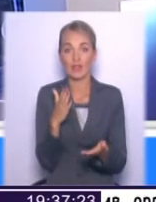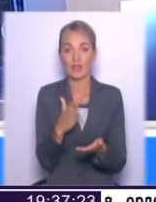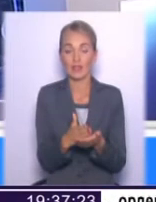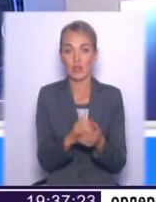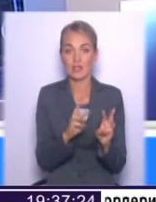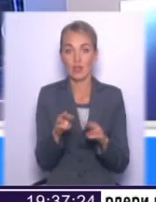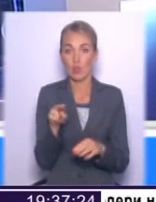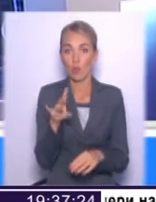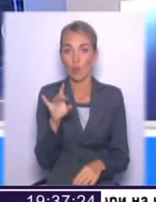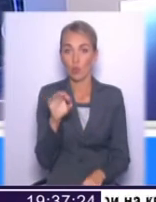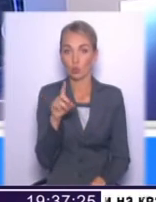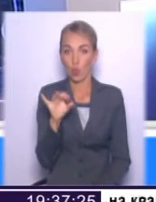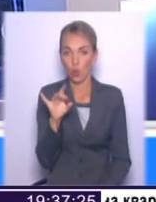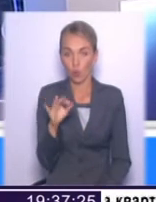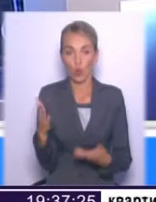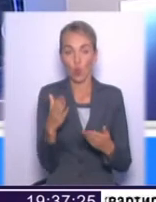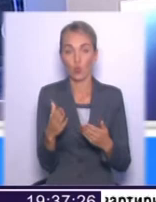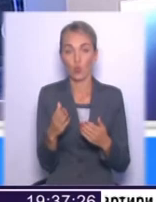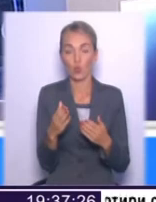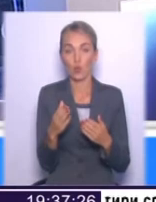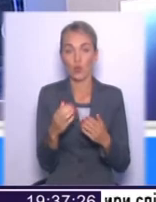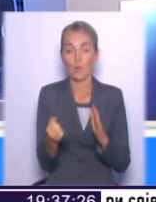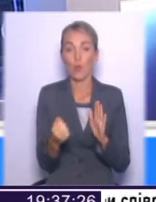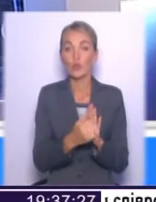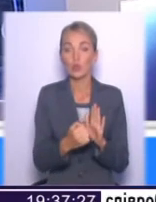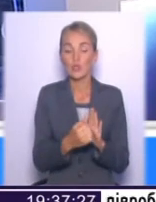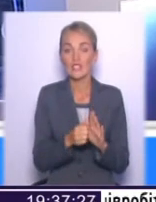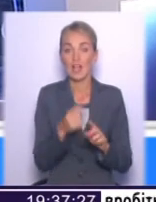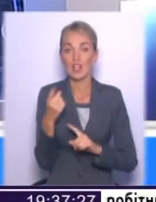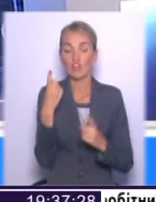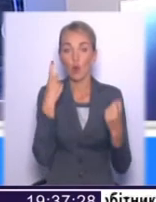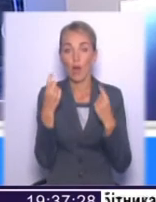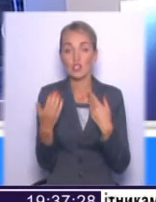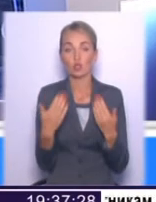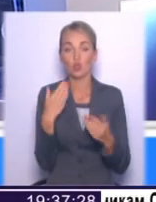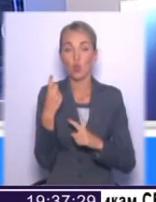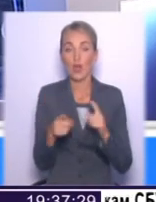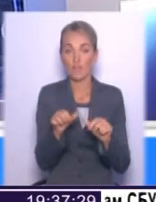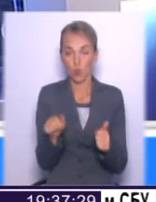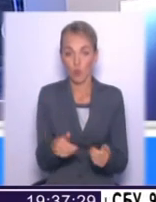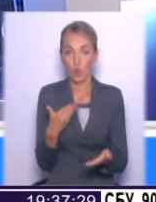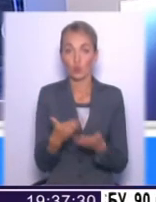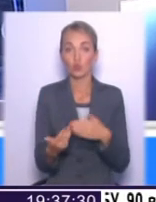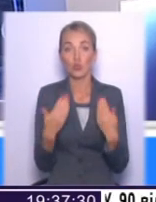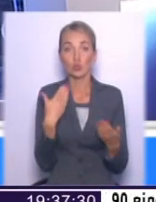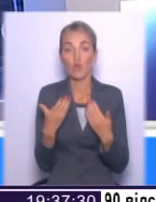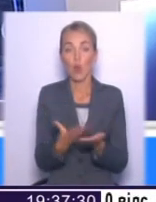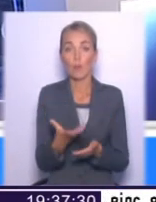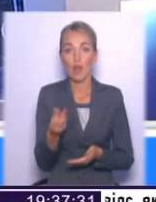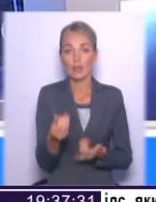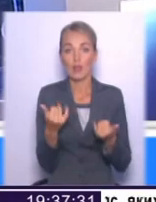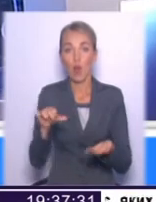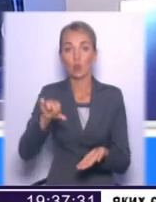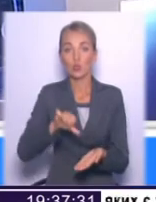на якому публікується інформація щодо реформ. І от стосовно оплати участі